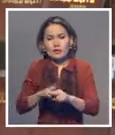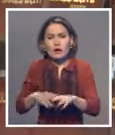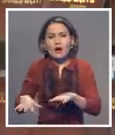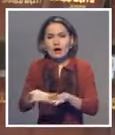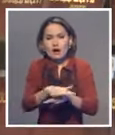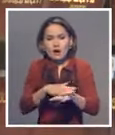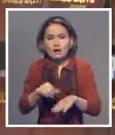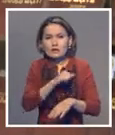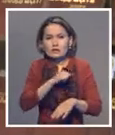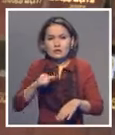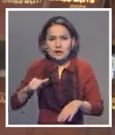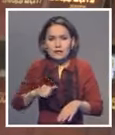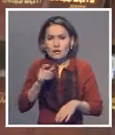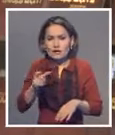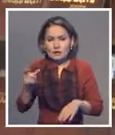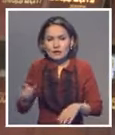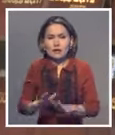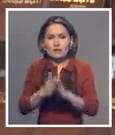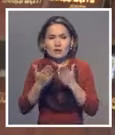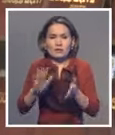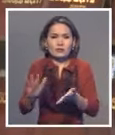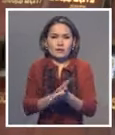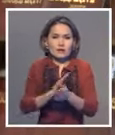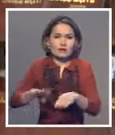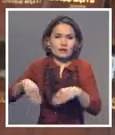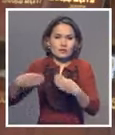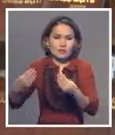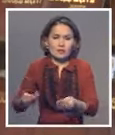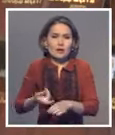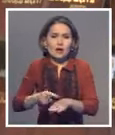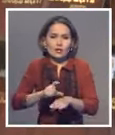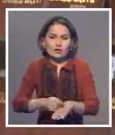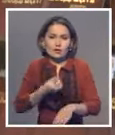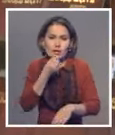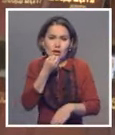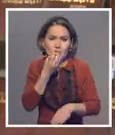бұл халыққа қолайлы, оқырманға қолайлы, авторға қолайлы жақсы акция.